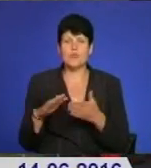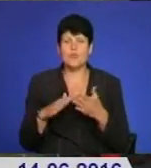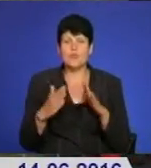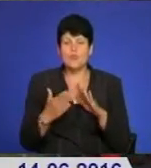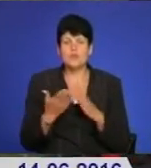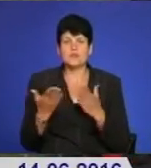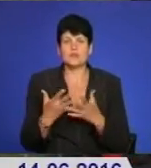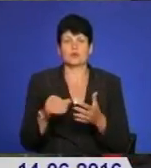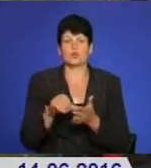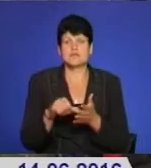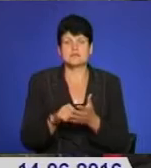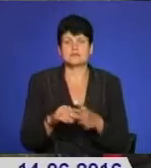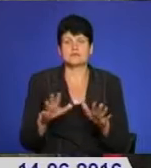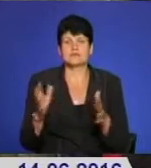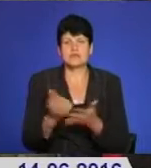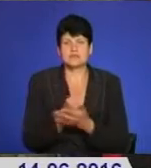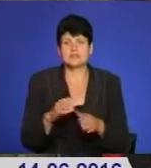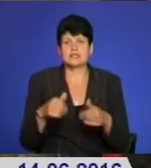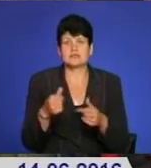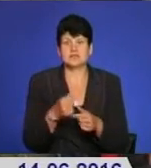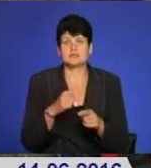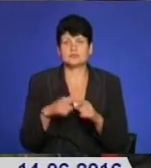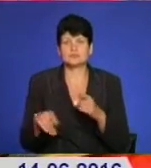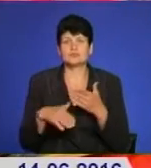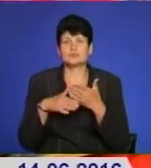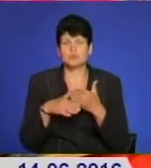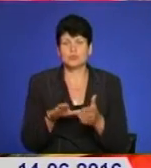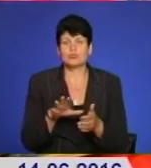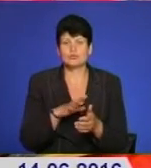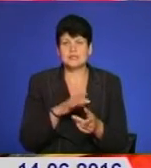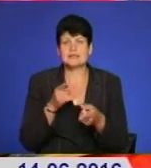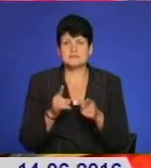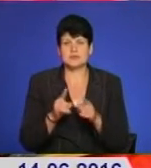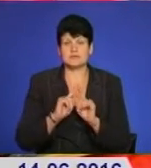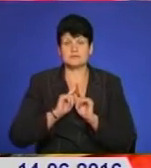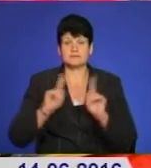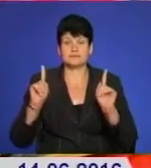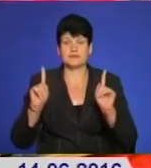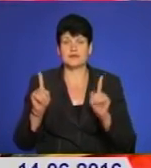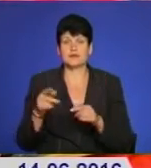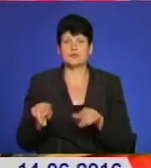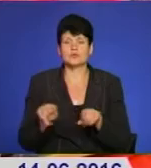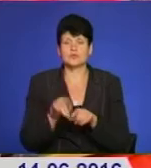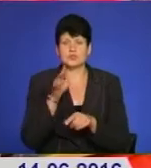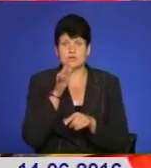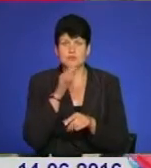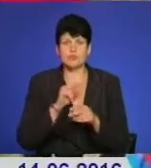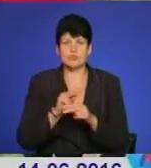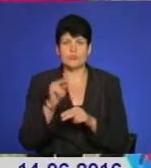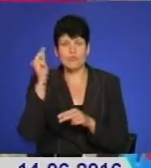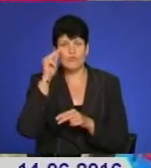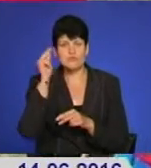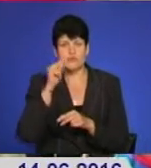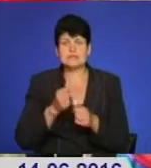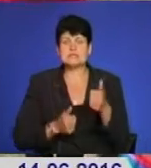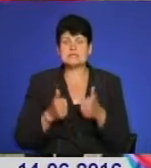яких учасникам довелося надавати невідкладну медичну допомогу, були насправді екстремальними і водночас повчальними.